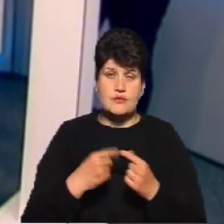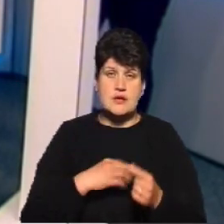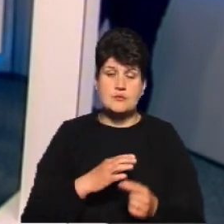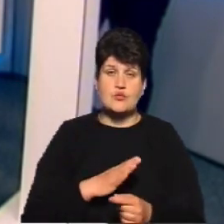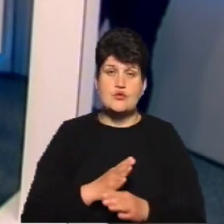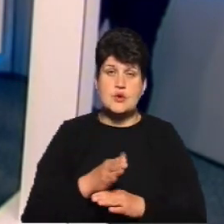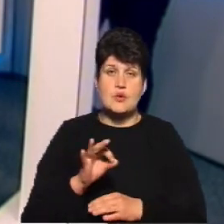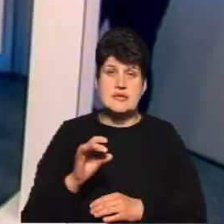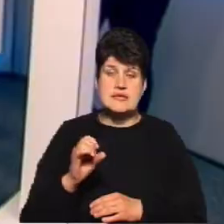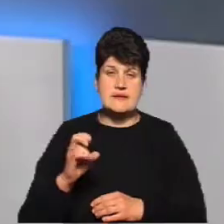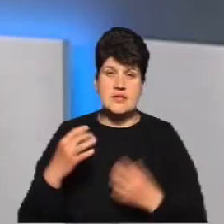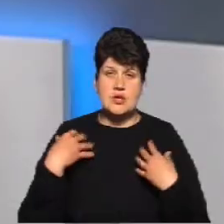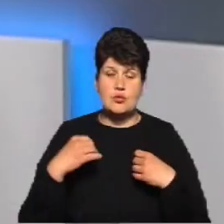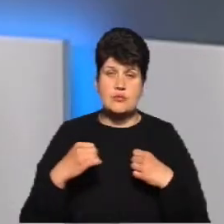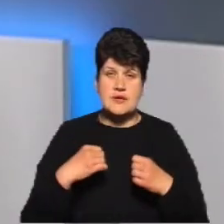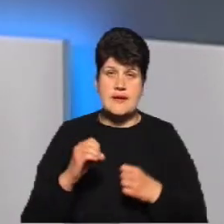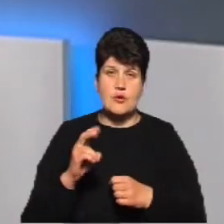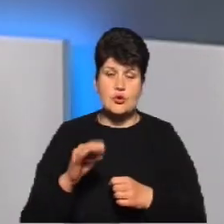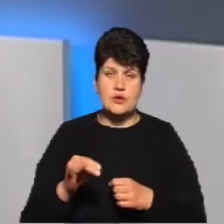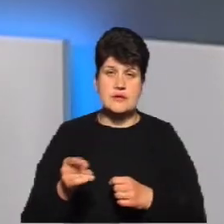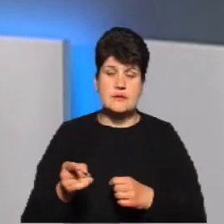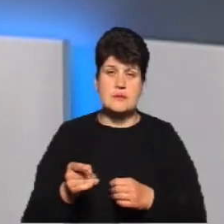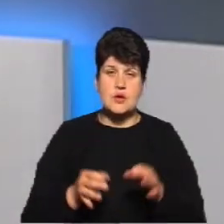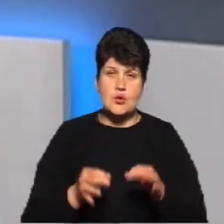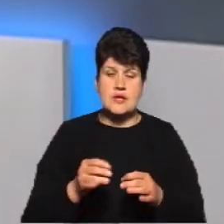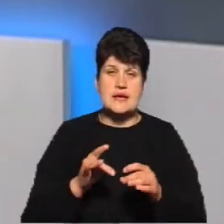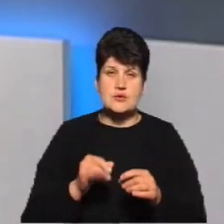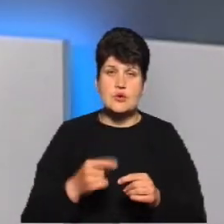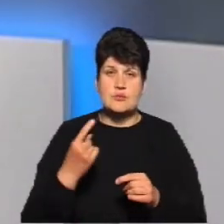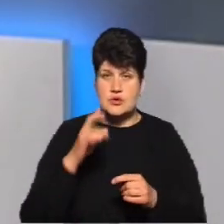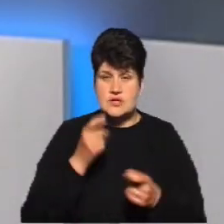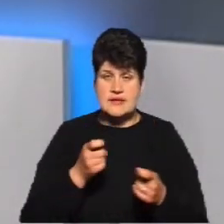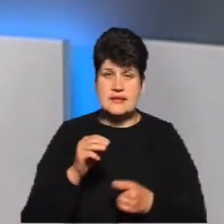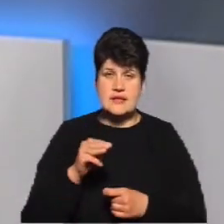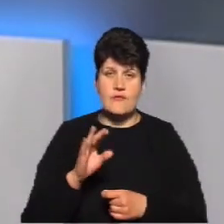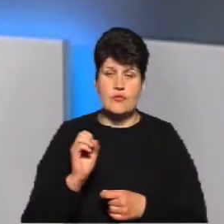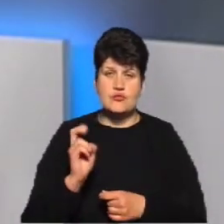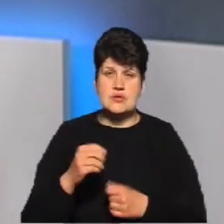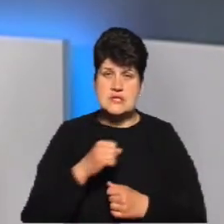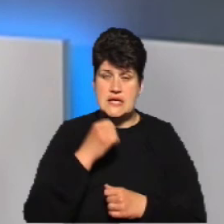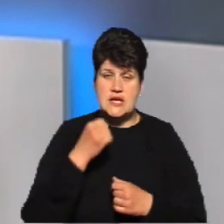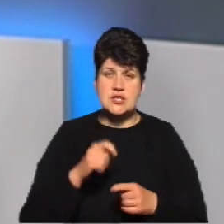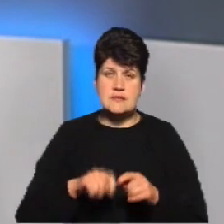управління екології та природних ресурсів Тернопільської облдержадміністрації, та Тетяна Вовчук, старша державна інспекторка з охорони